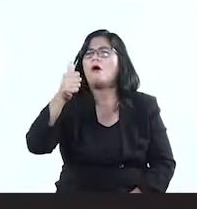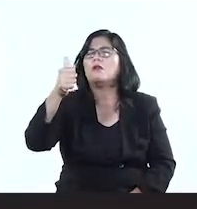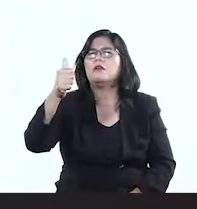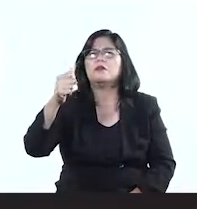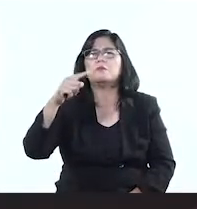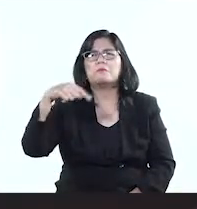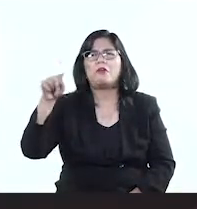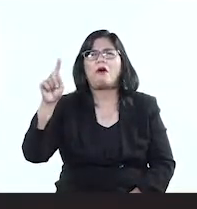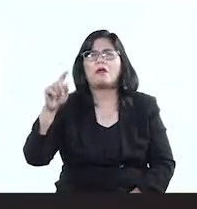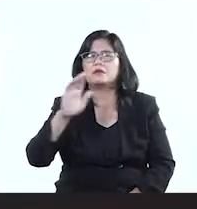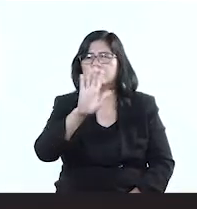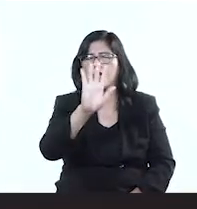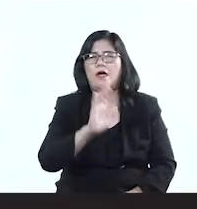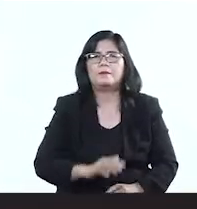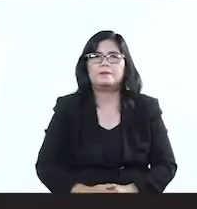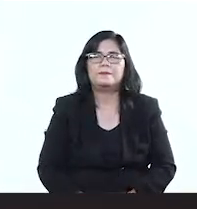Hai dan janganlah